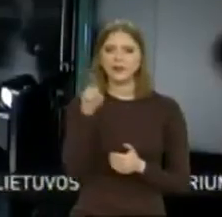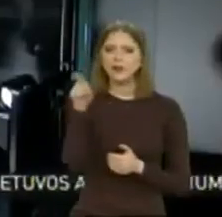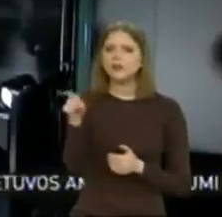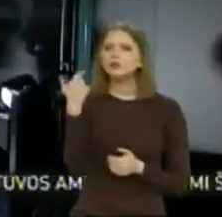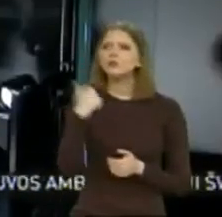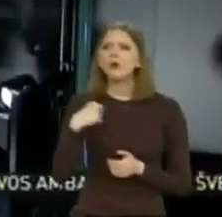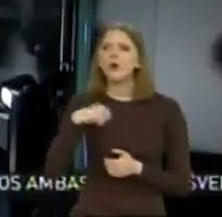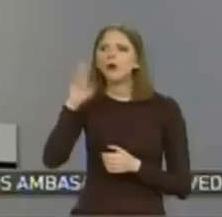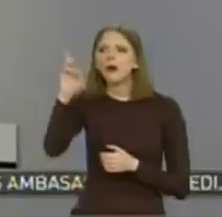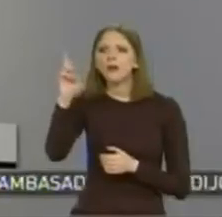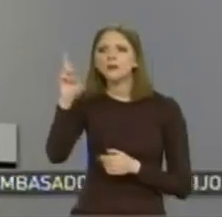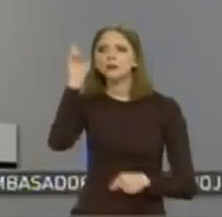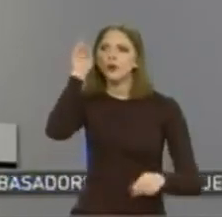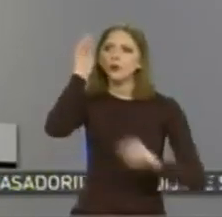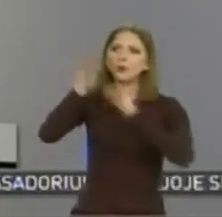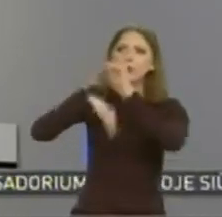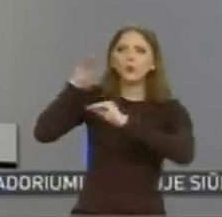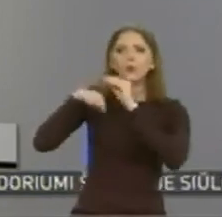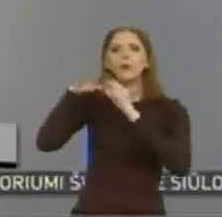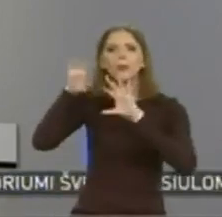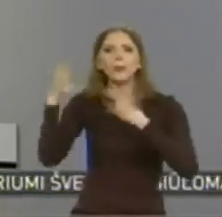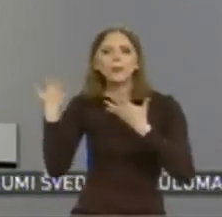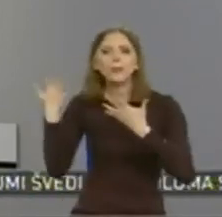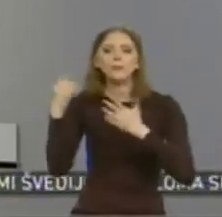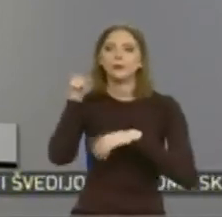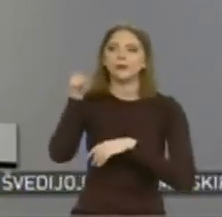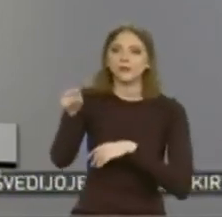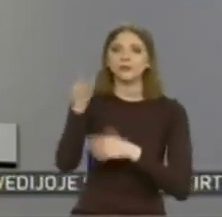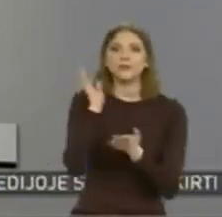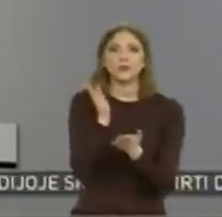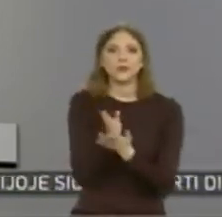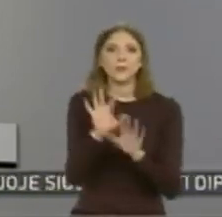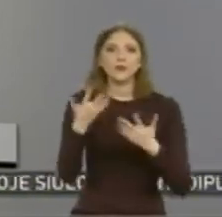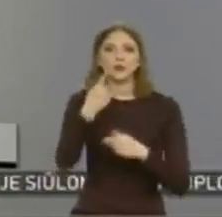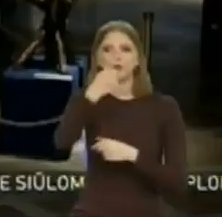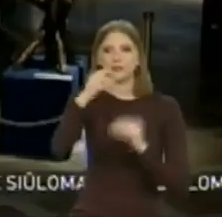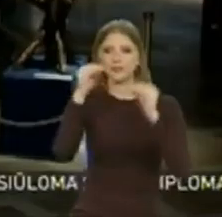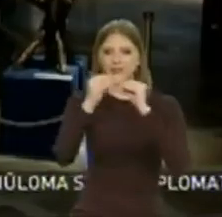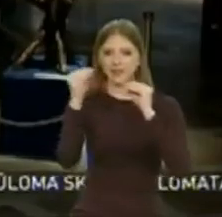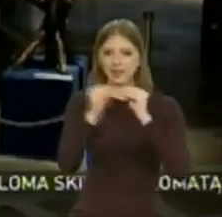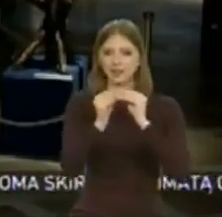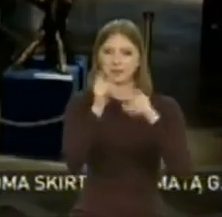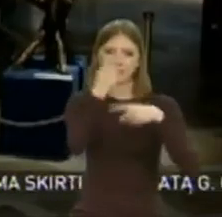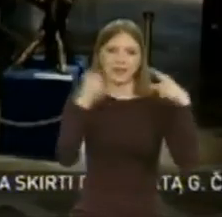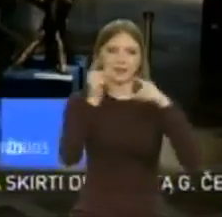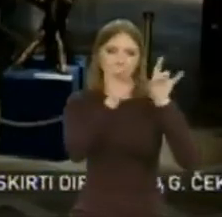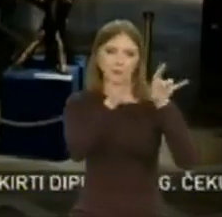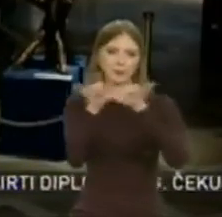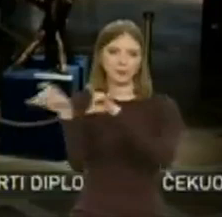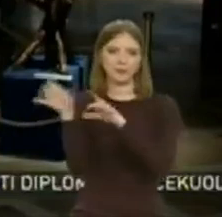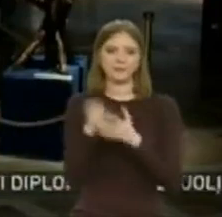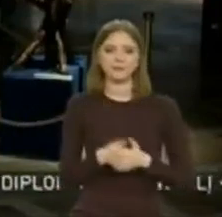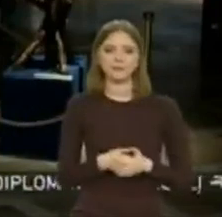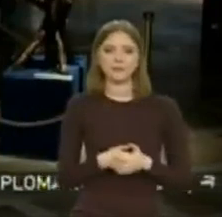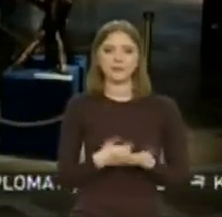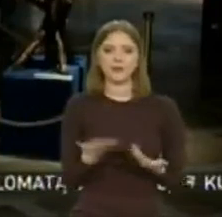žmogus, kūrėjas, jo gyvenimo faktus ir atminimą atskleidžia daugiau nei 110 eksponatų. Mes pateikėme Simono Daukanto biografiją per tam